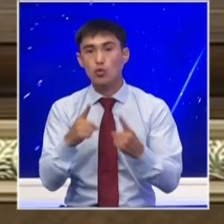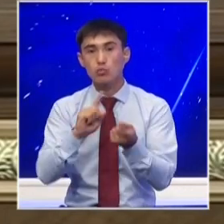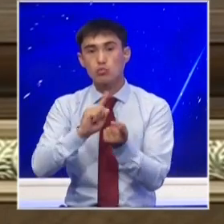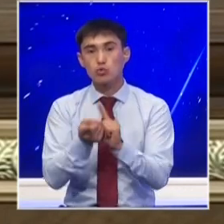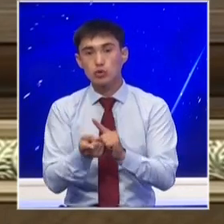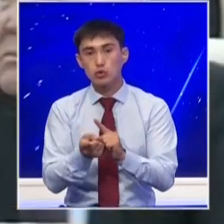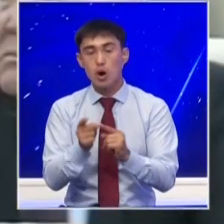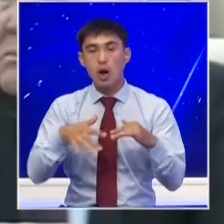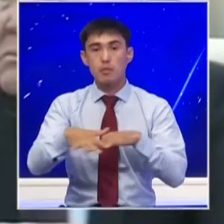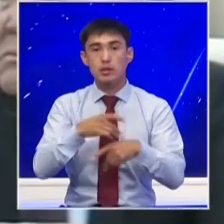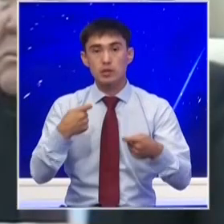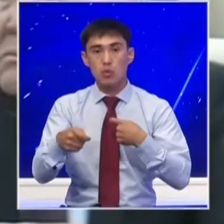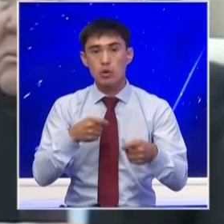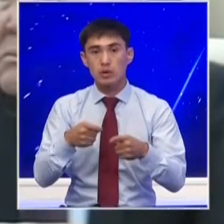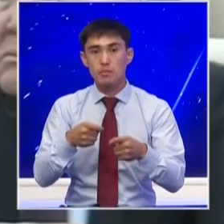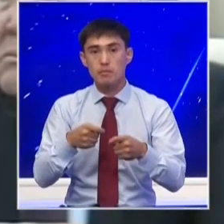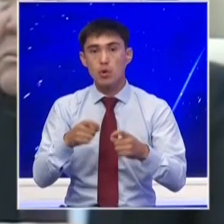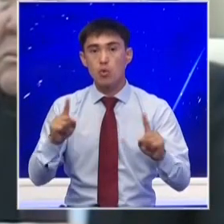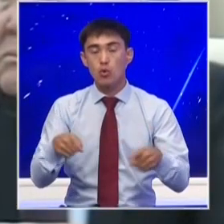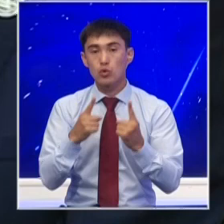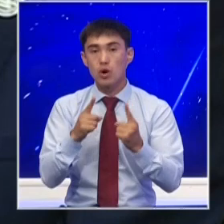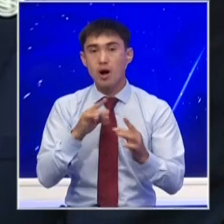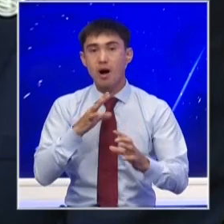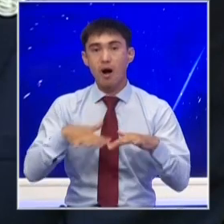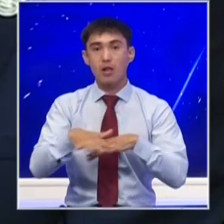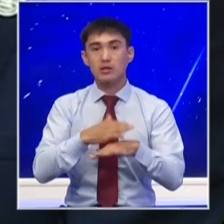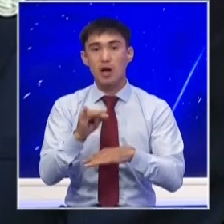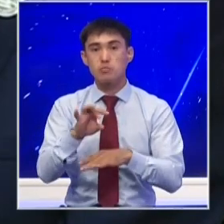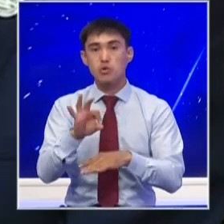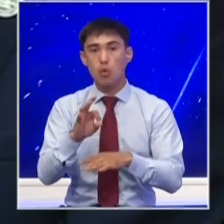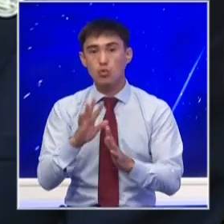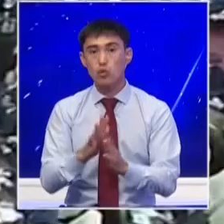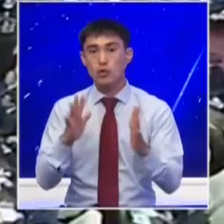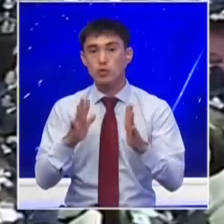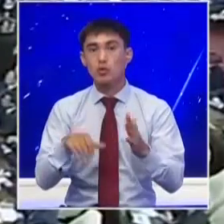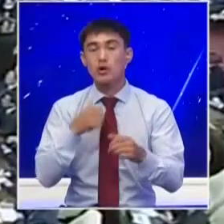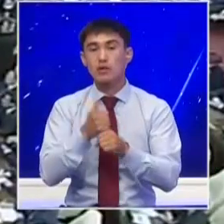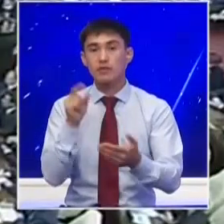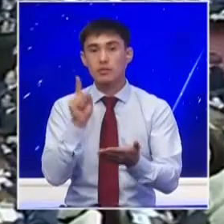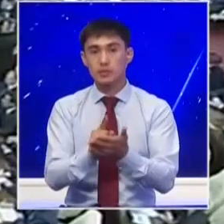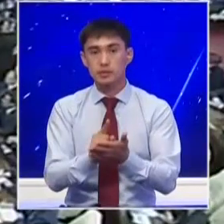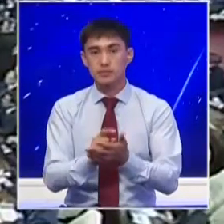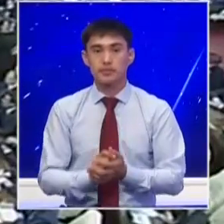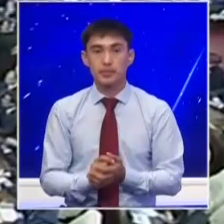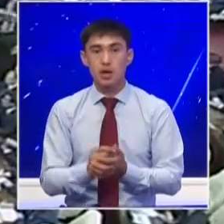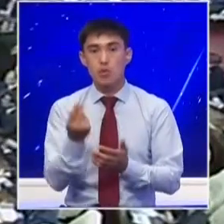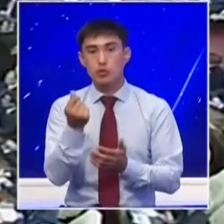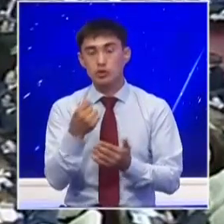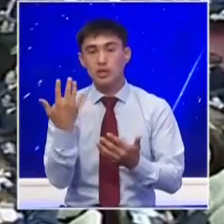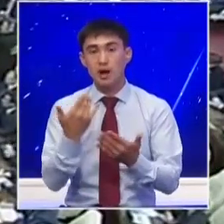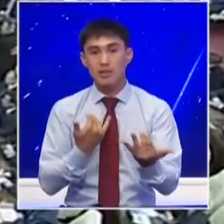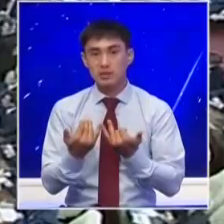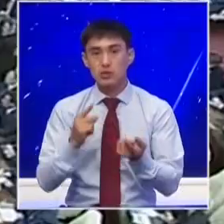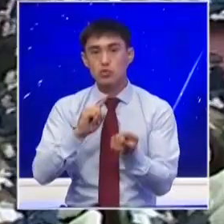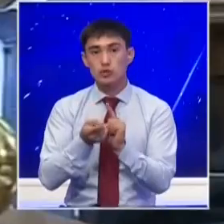өзгерту, аймақтық тауар шикізат биржаларын құру, халықтық IPO-ны көбейту де негізгі міндеттер санатында. Бюджетаралық